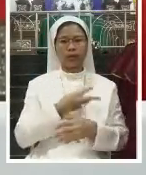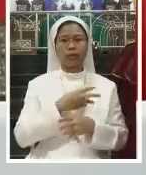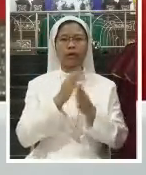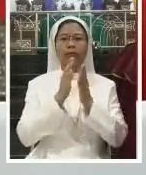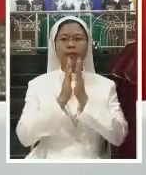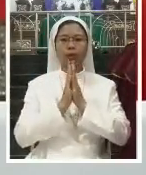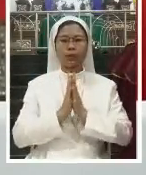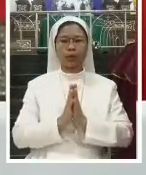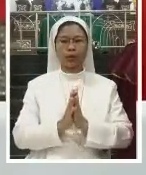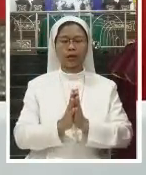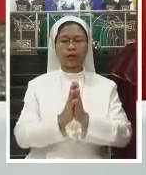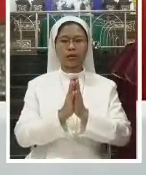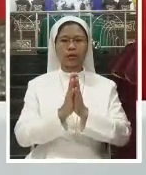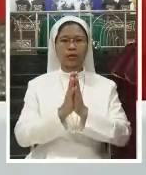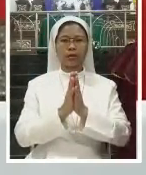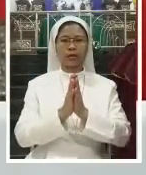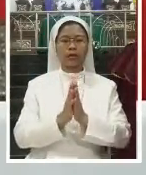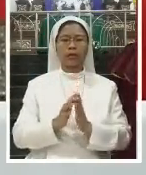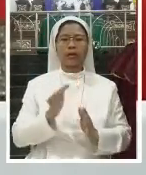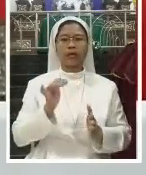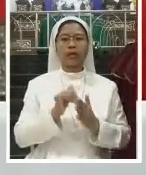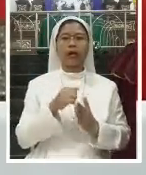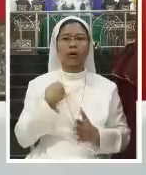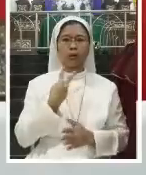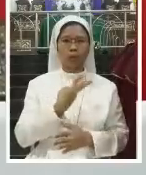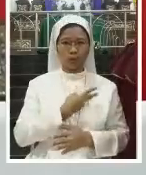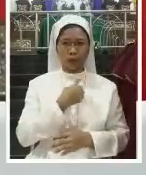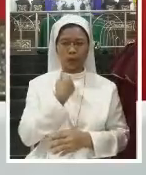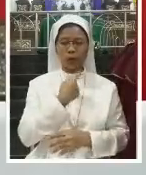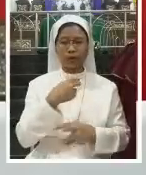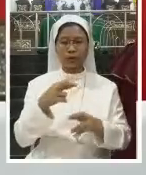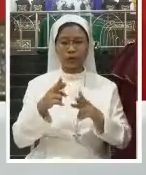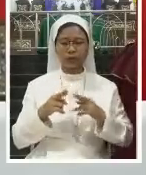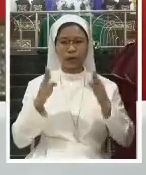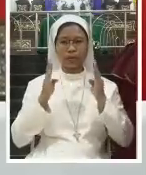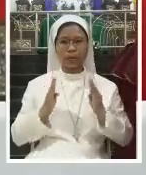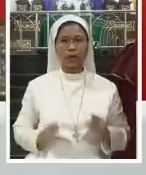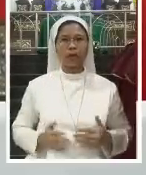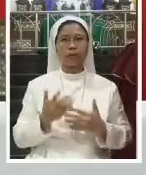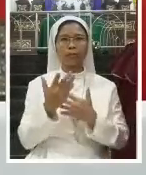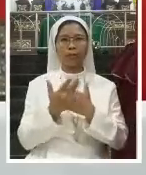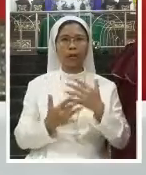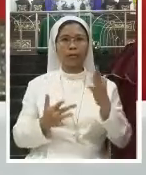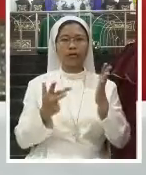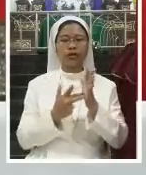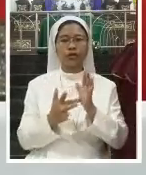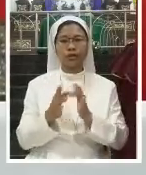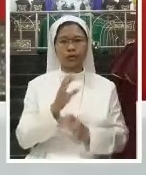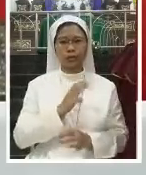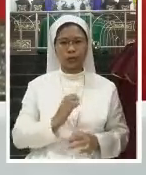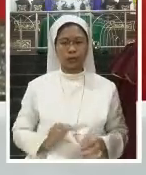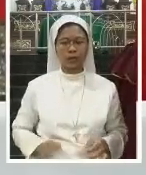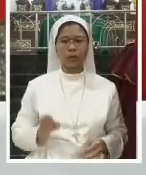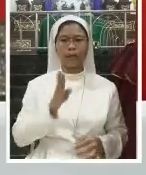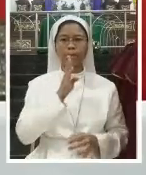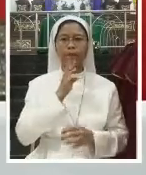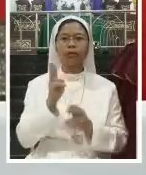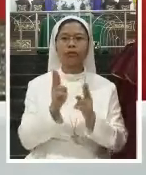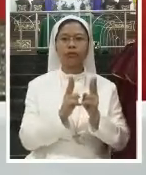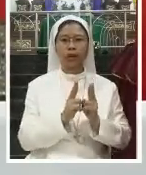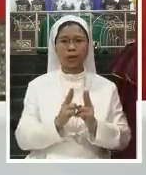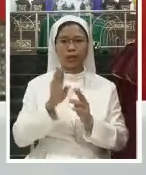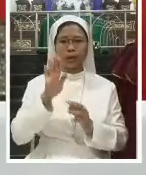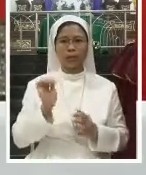kaming nagaarang na kaming nagpapakinabang kang hawak asin dugo ni Kristo